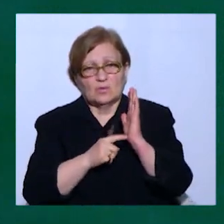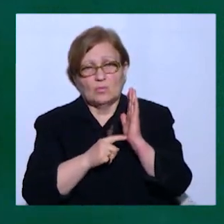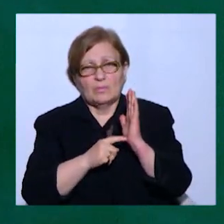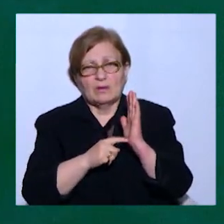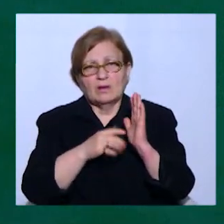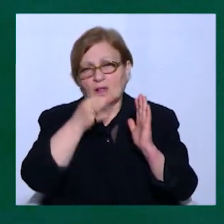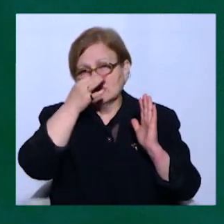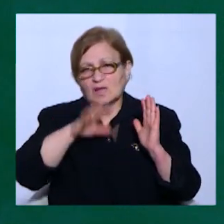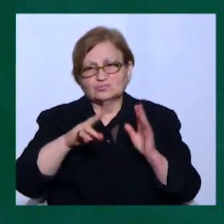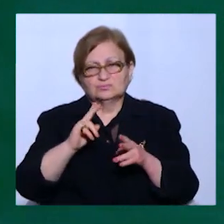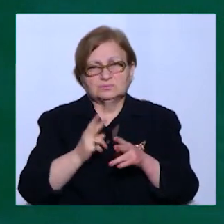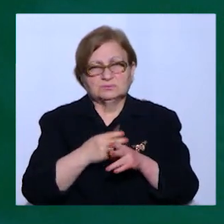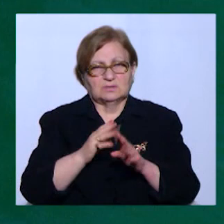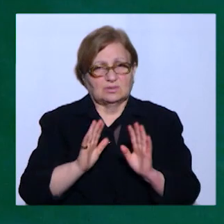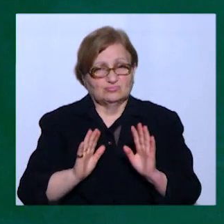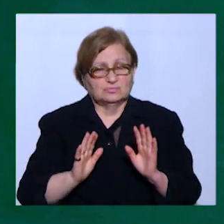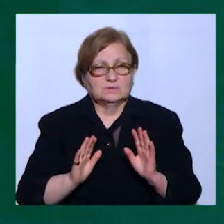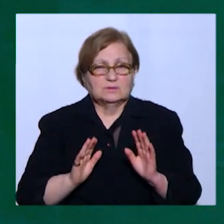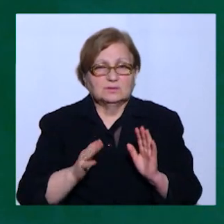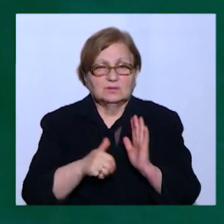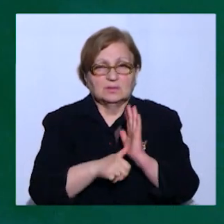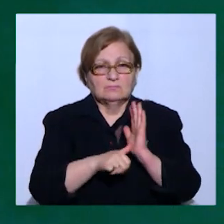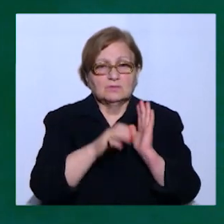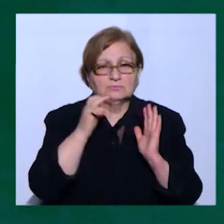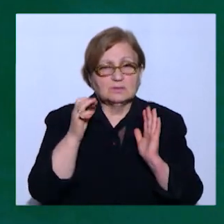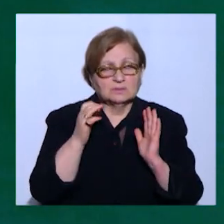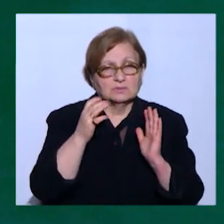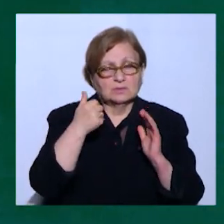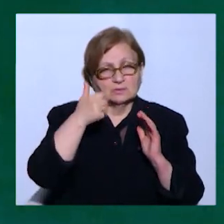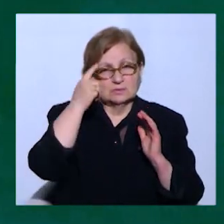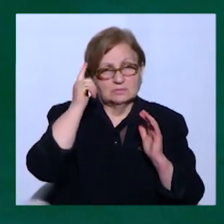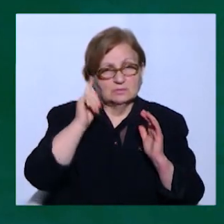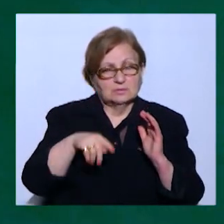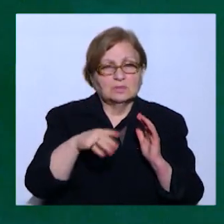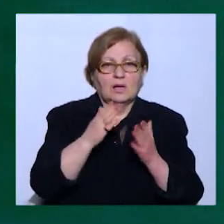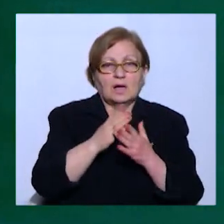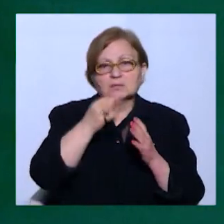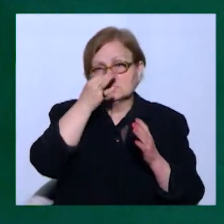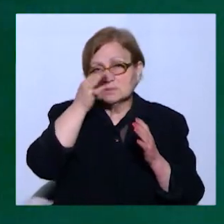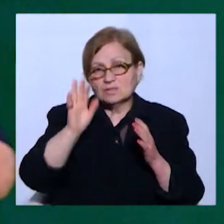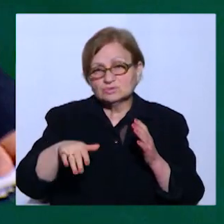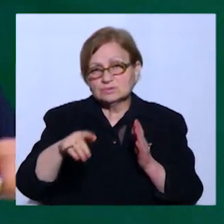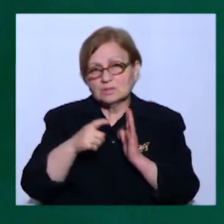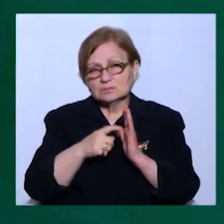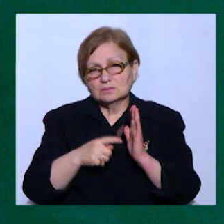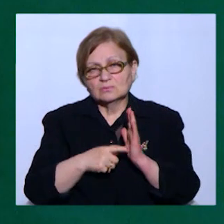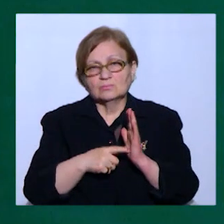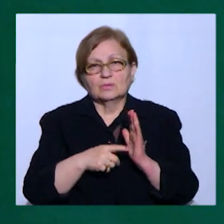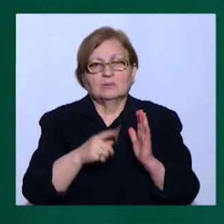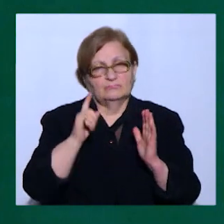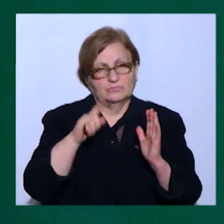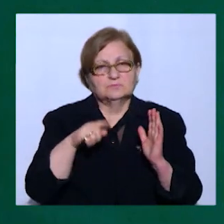უნაშთოდ. ჩვენ ახლა აქ მე-6 კლასში ვართ, კარგად ვიცით, რომ არსებობს ნაშთიანი გაყოფა. ვიცით